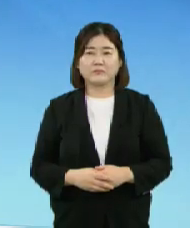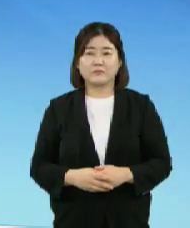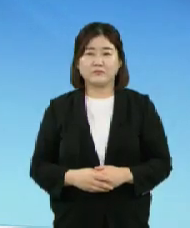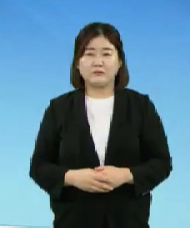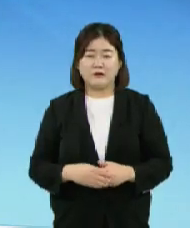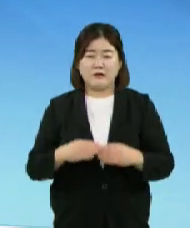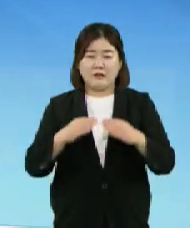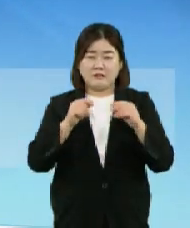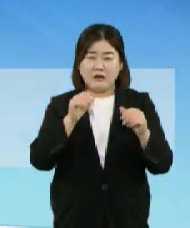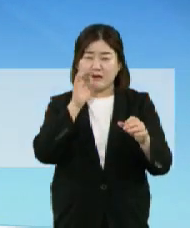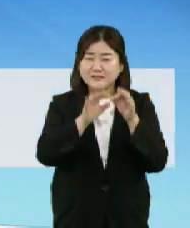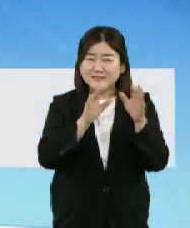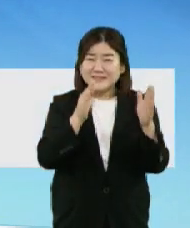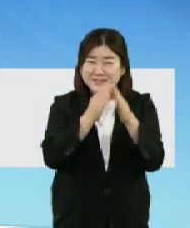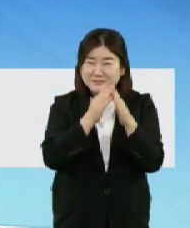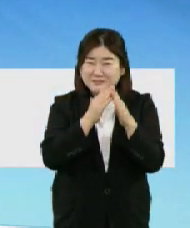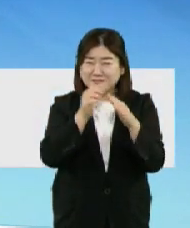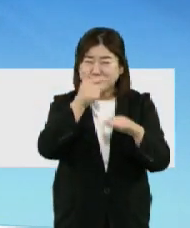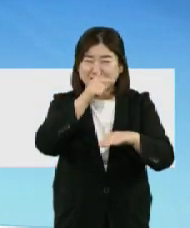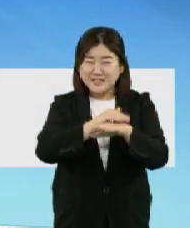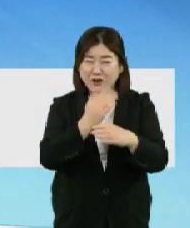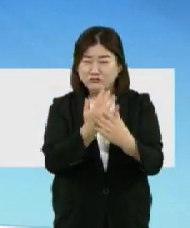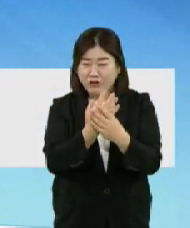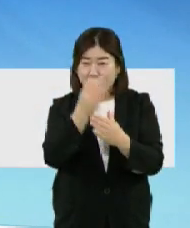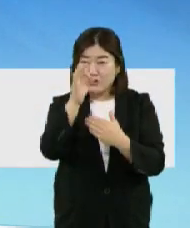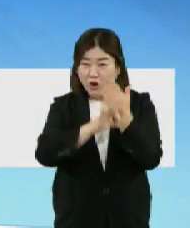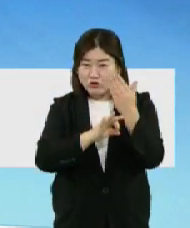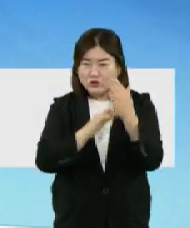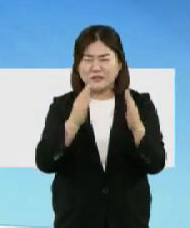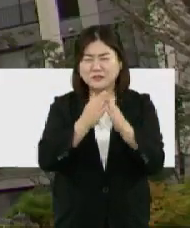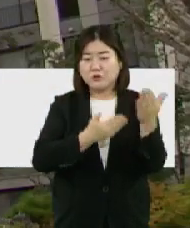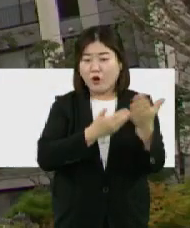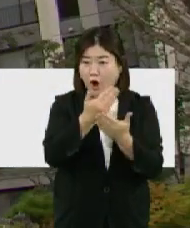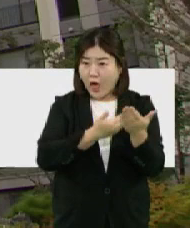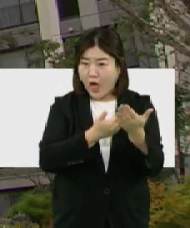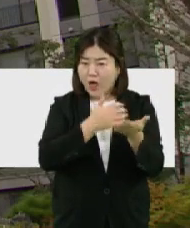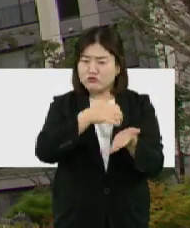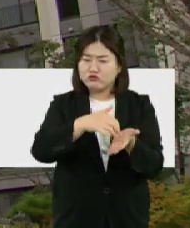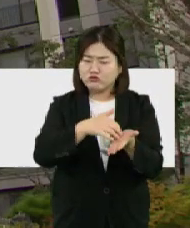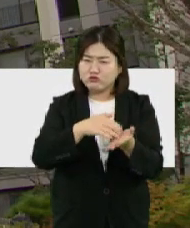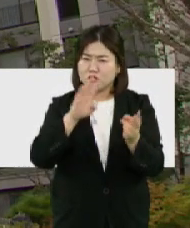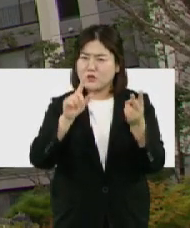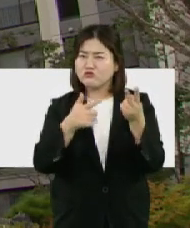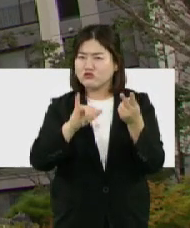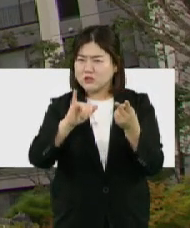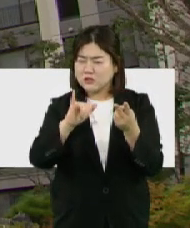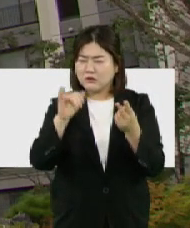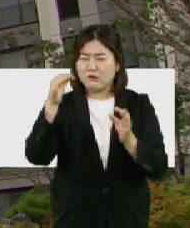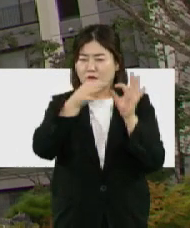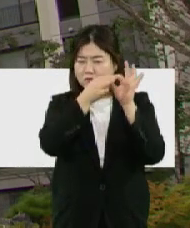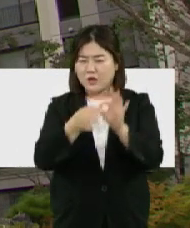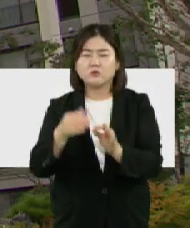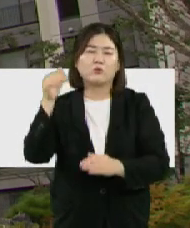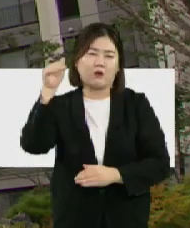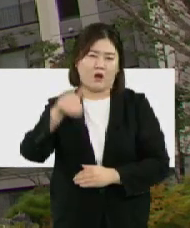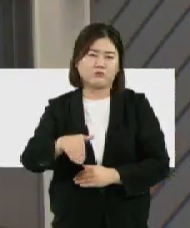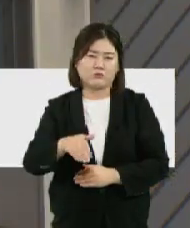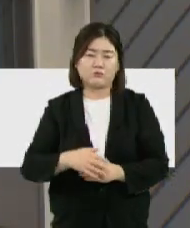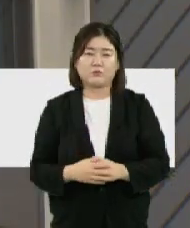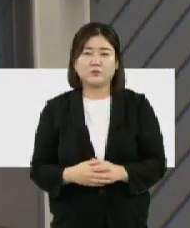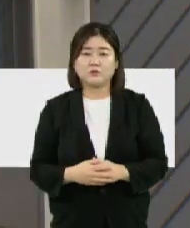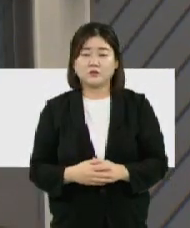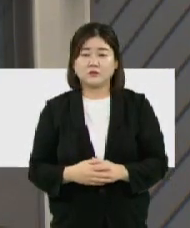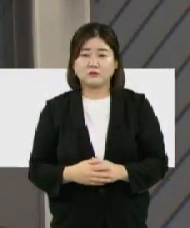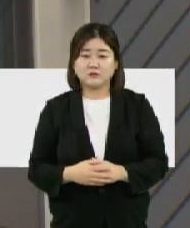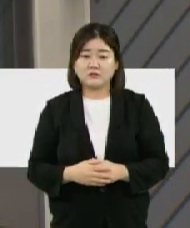투기 봐 10 지구로 묶인 대전 유성구 와 서구의 주택 거래량이 2분기 연속 감소한 것으로 나타났습니다